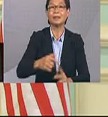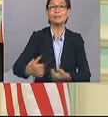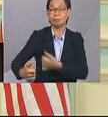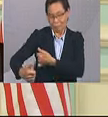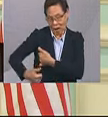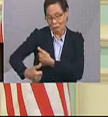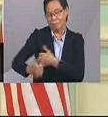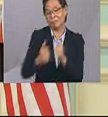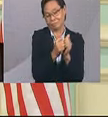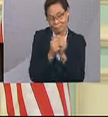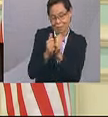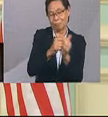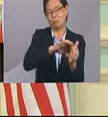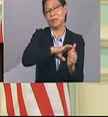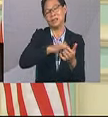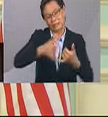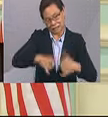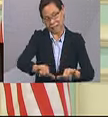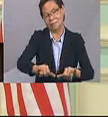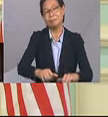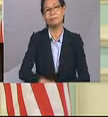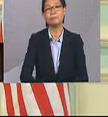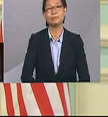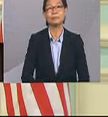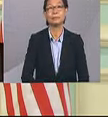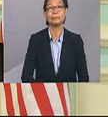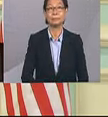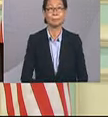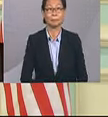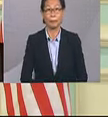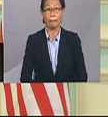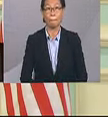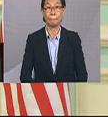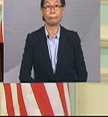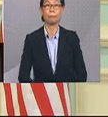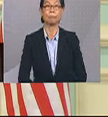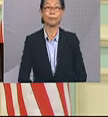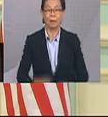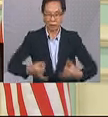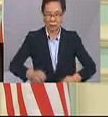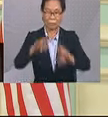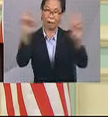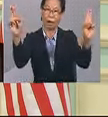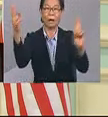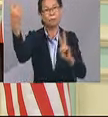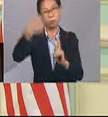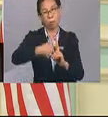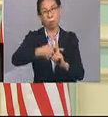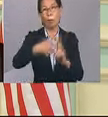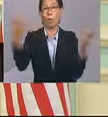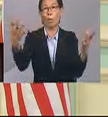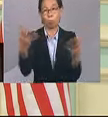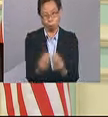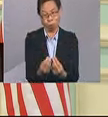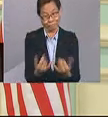masih bersama dengan pihak polis. Walaupun sekatan jalan raya sudah pun semakin